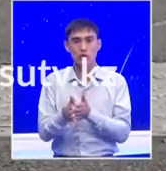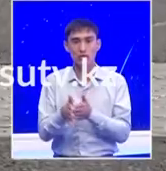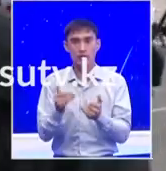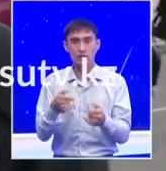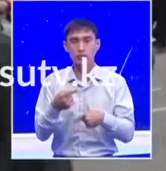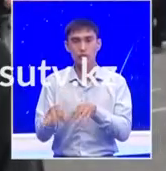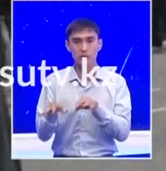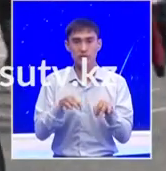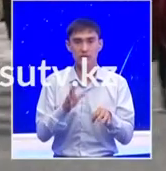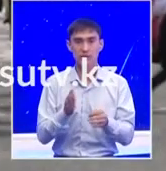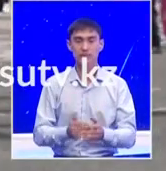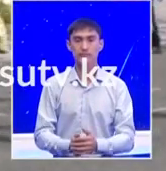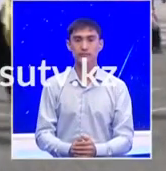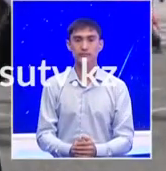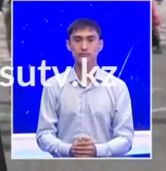дизеля.